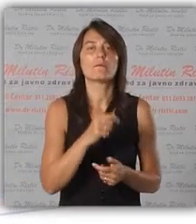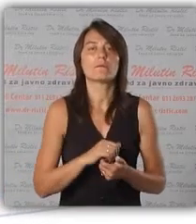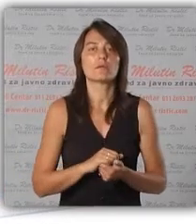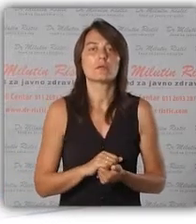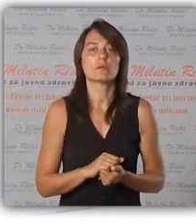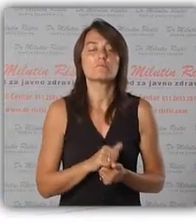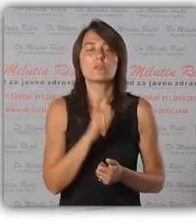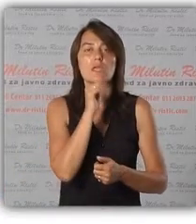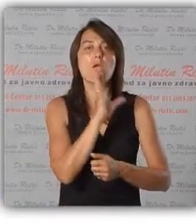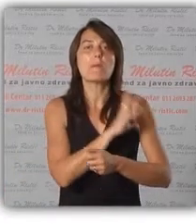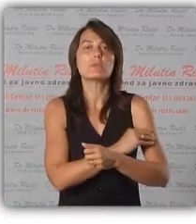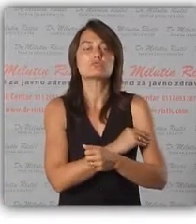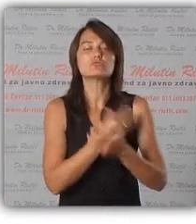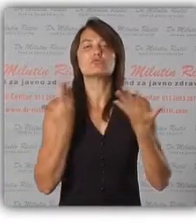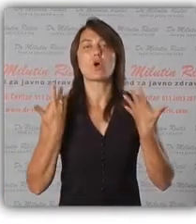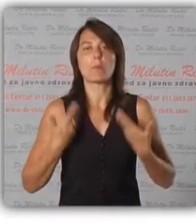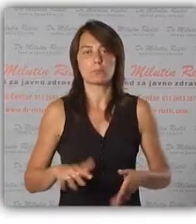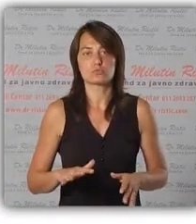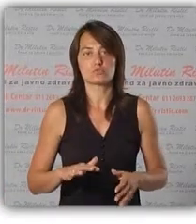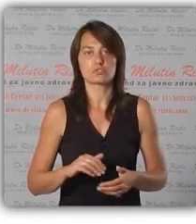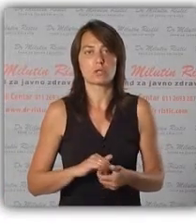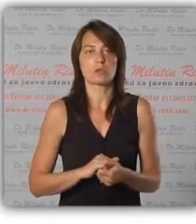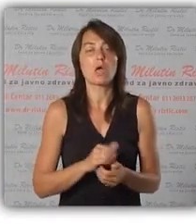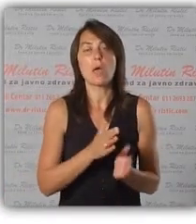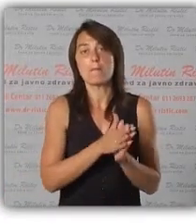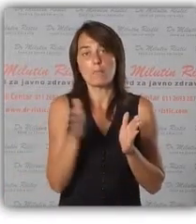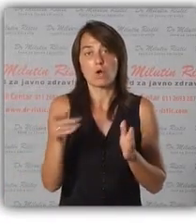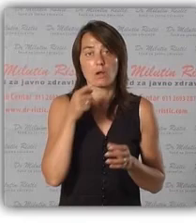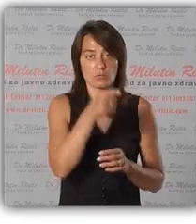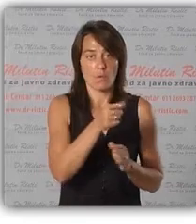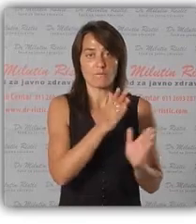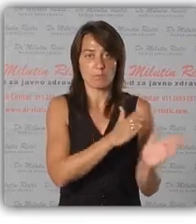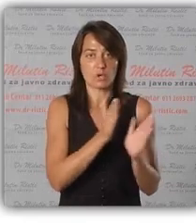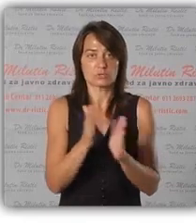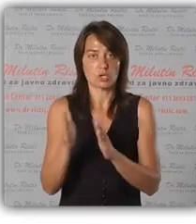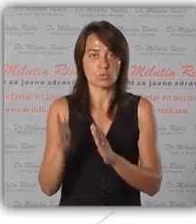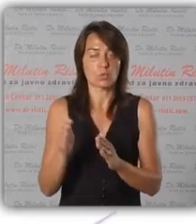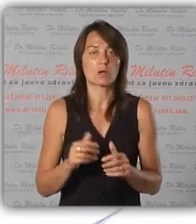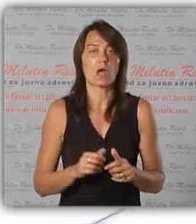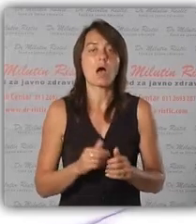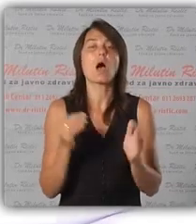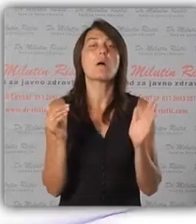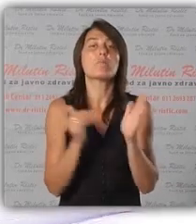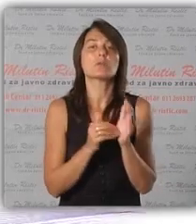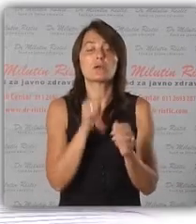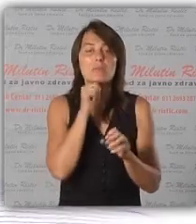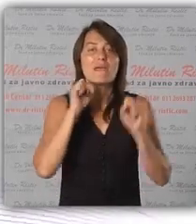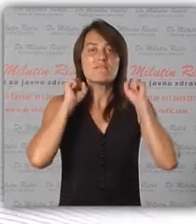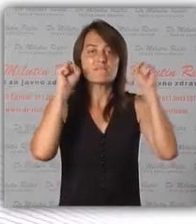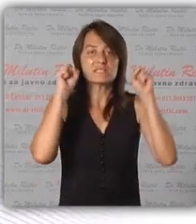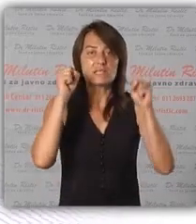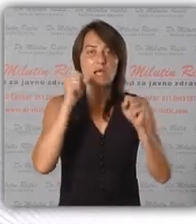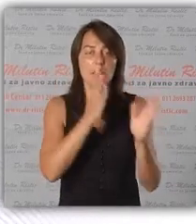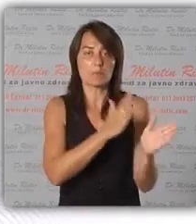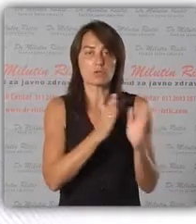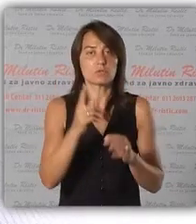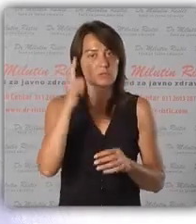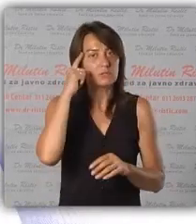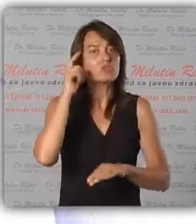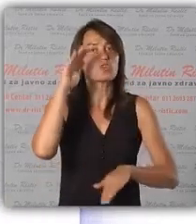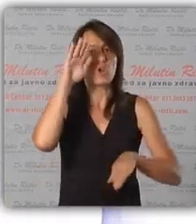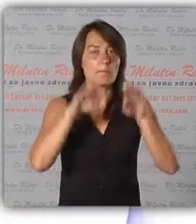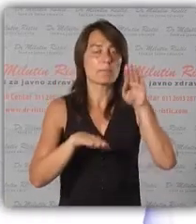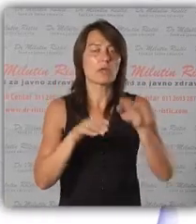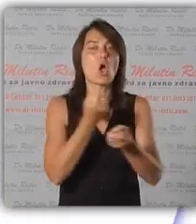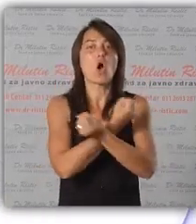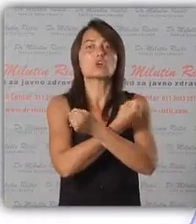lekovi, opijatni analgetici i mišićni relaksansi. Pored ovih procedura, u upotrebi su fizikalne